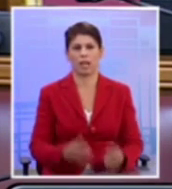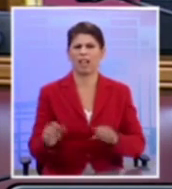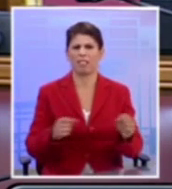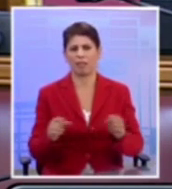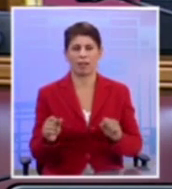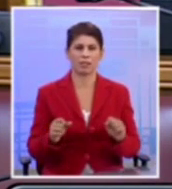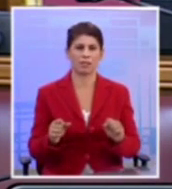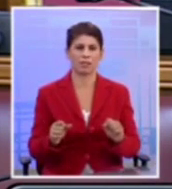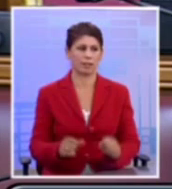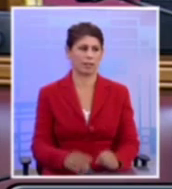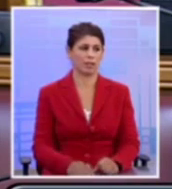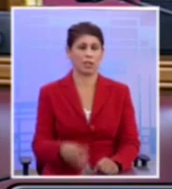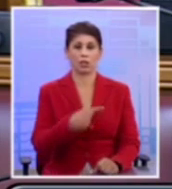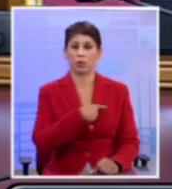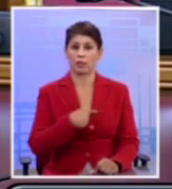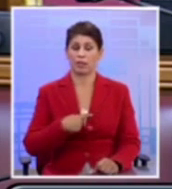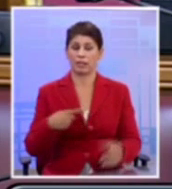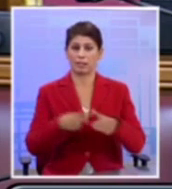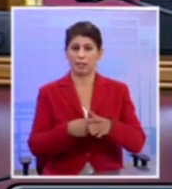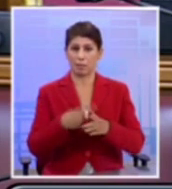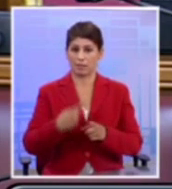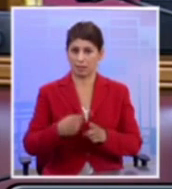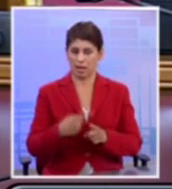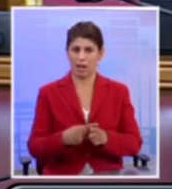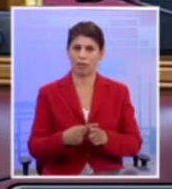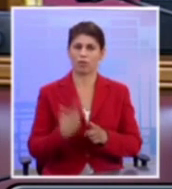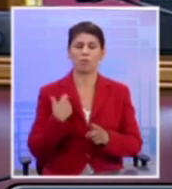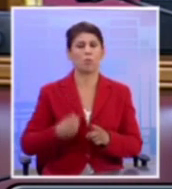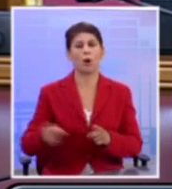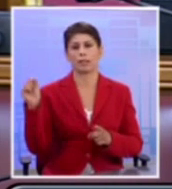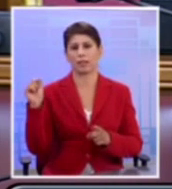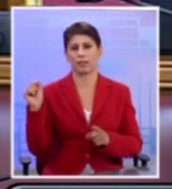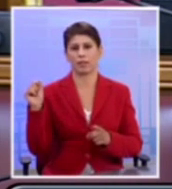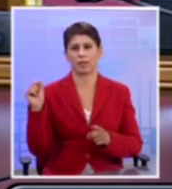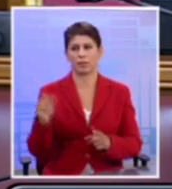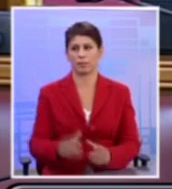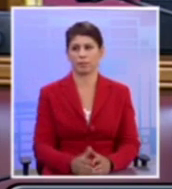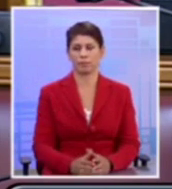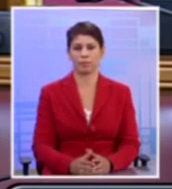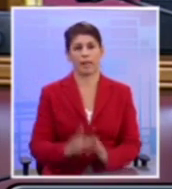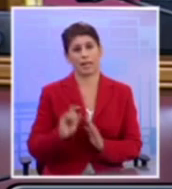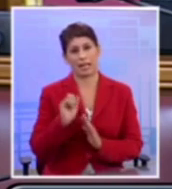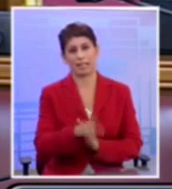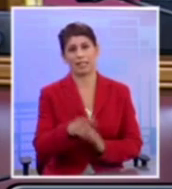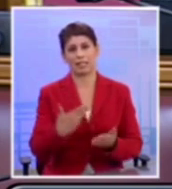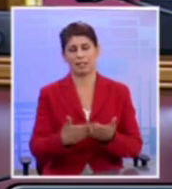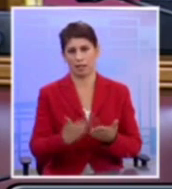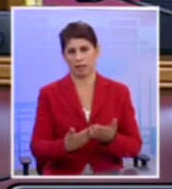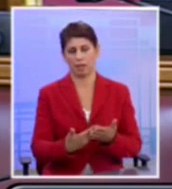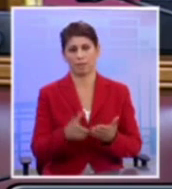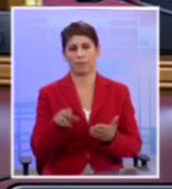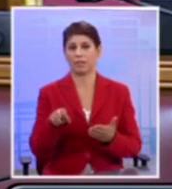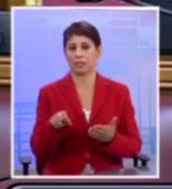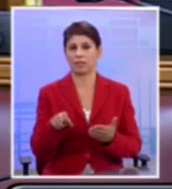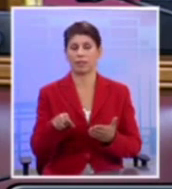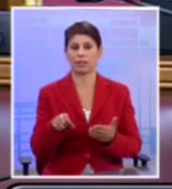αντίδραση του διοικητού της Τράπεζας της Ελλάδος, ο οποίος αρνήθηκε να διαβιβάσει στοιχεία σχετικά με